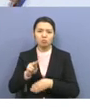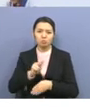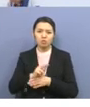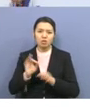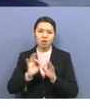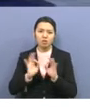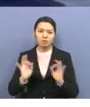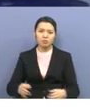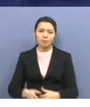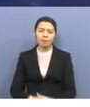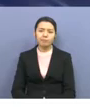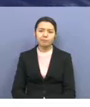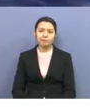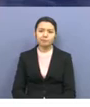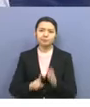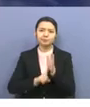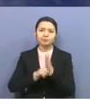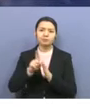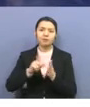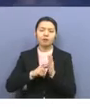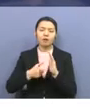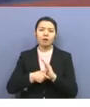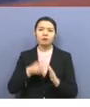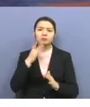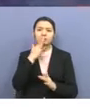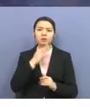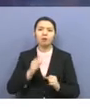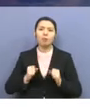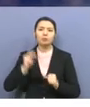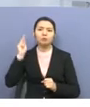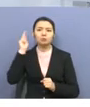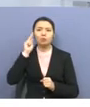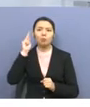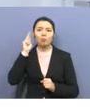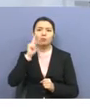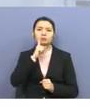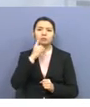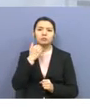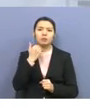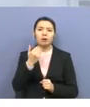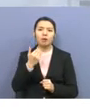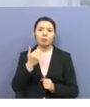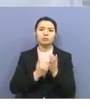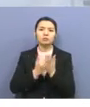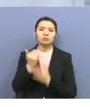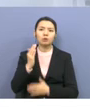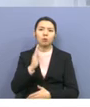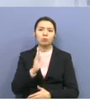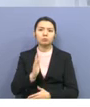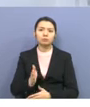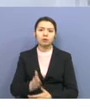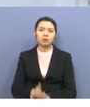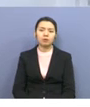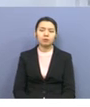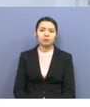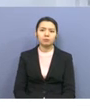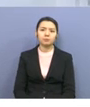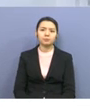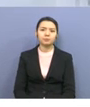келеді. Бастауыш сыныптардан бастап ұлттық спорт өнерін оқып үйреніп жүрген өрендердің білім көкжиегі де кеңейіп келеді.